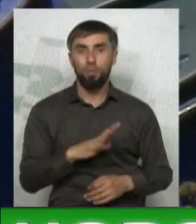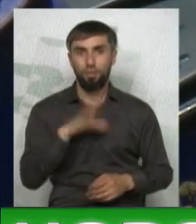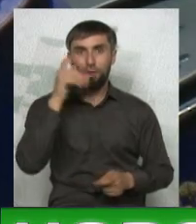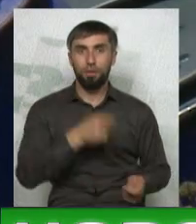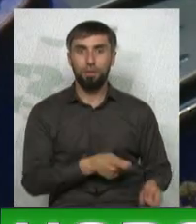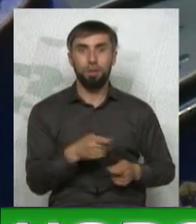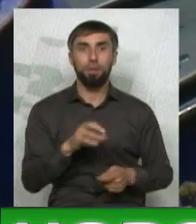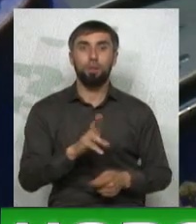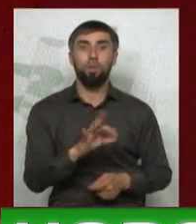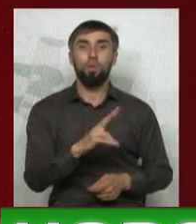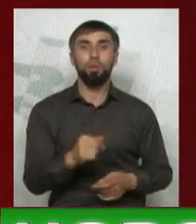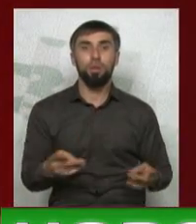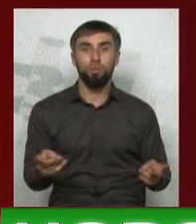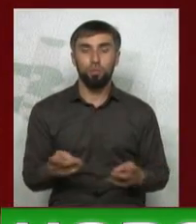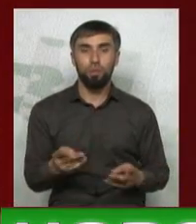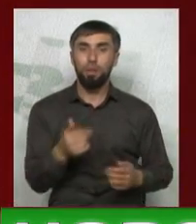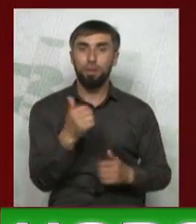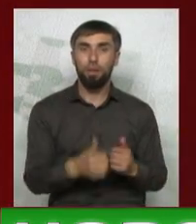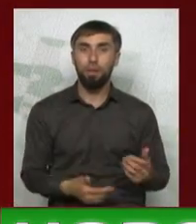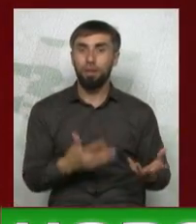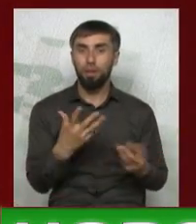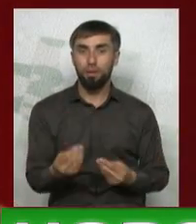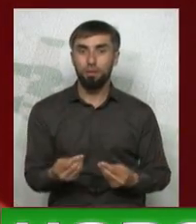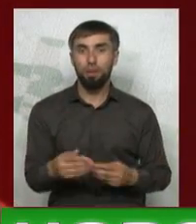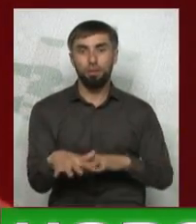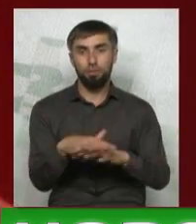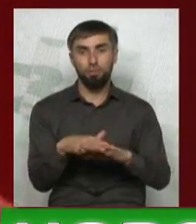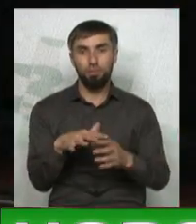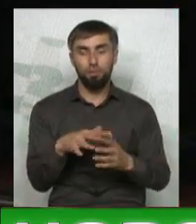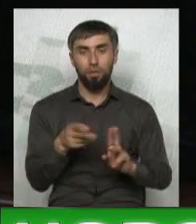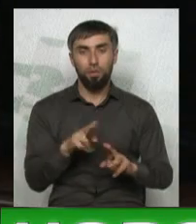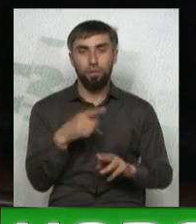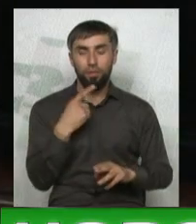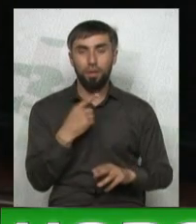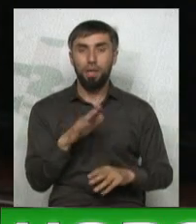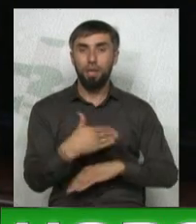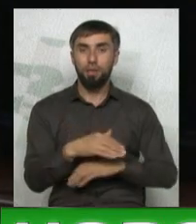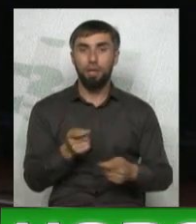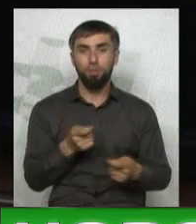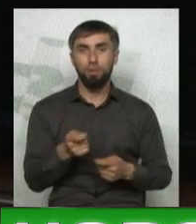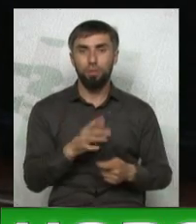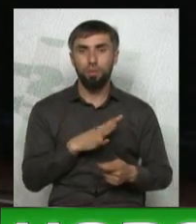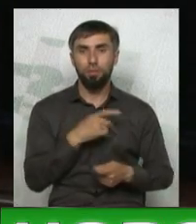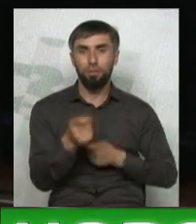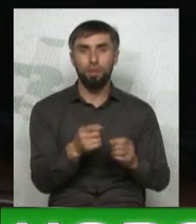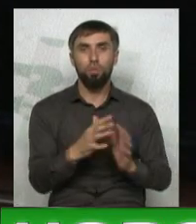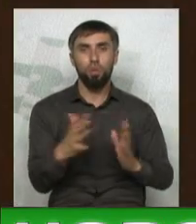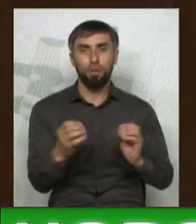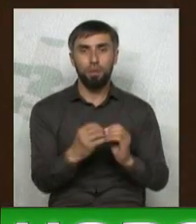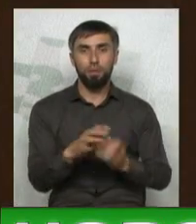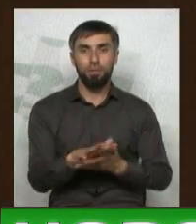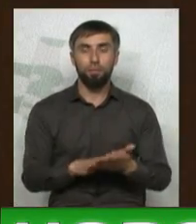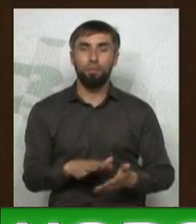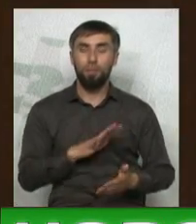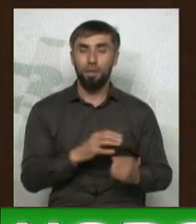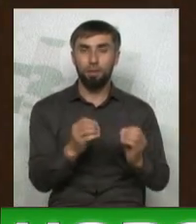подвозить воду тем, кому она необходима. Каждый день от сельчан, отмечает Омар Плиев, в адрес администрации поступает больше 10 заявок.